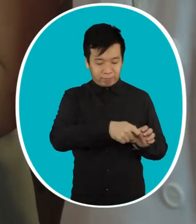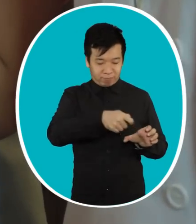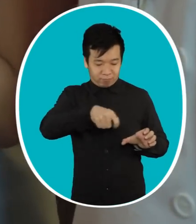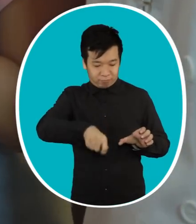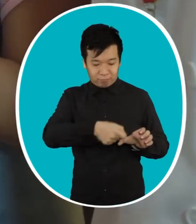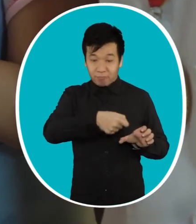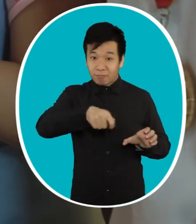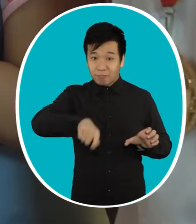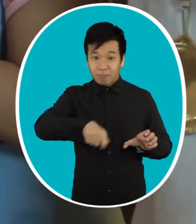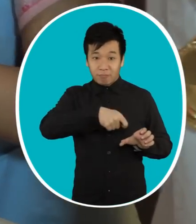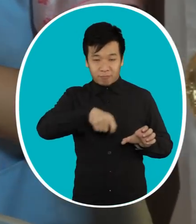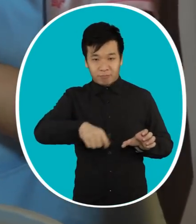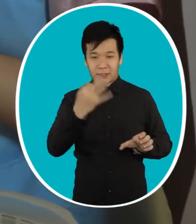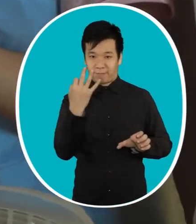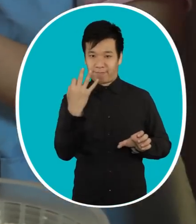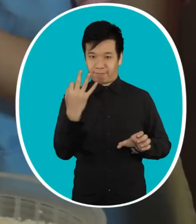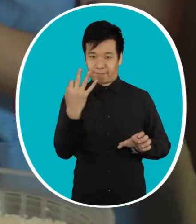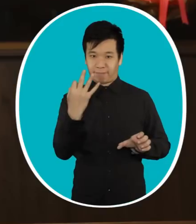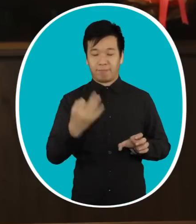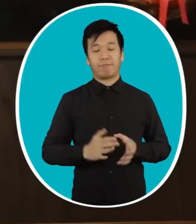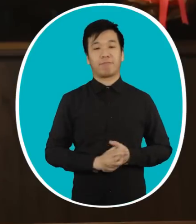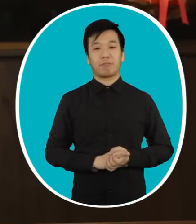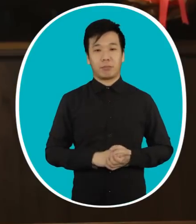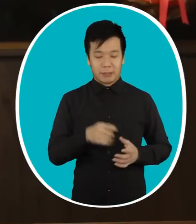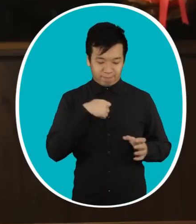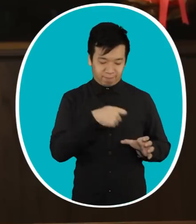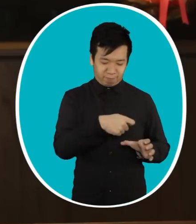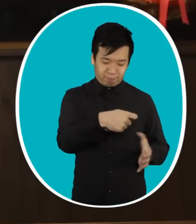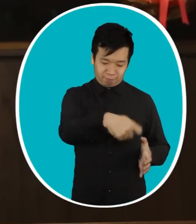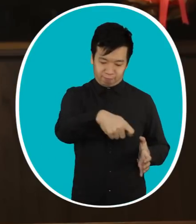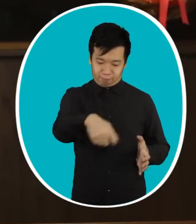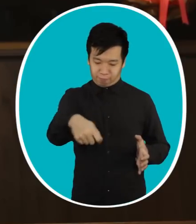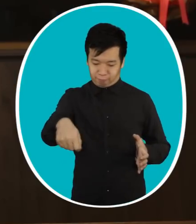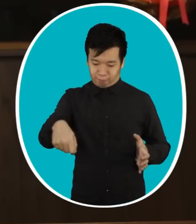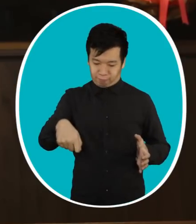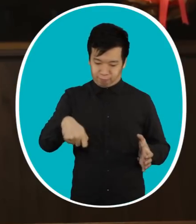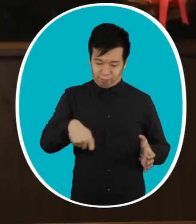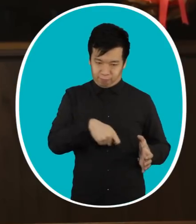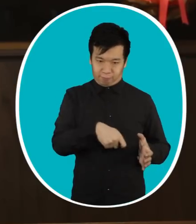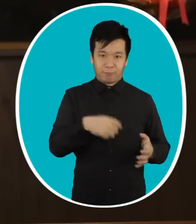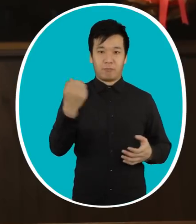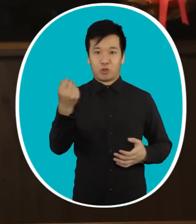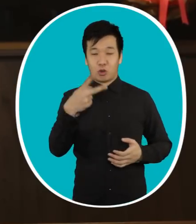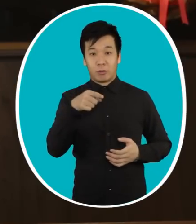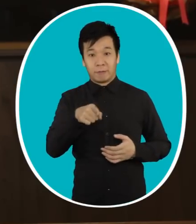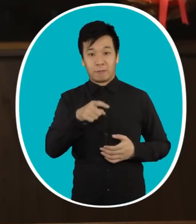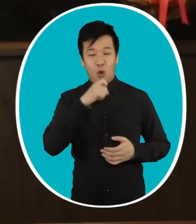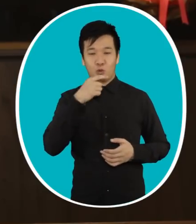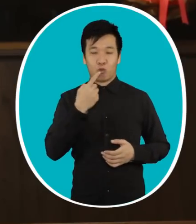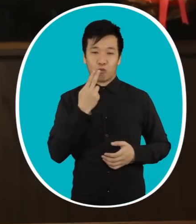先，係啦，分散啲啊，分散，差唔多啦。好，跟住嗰個黑松露